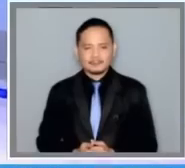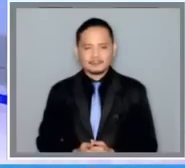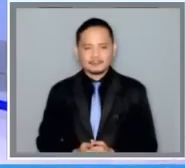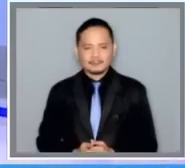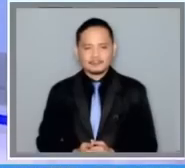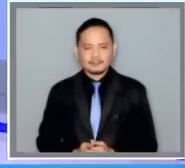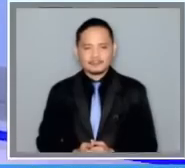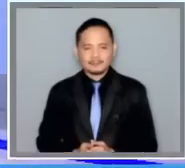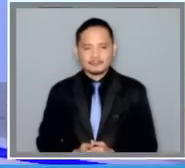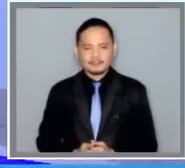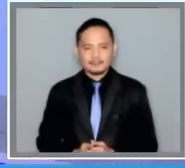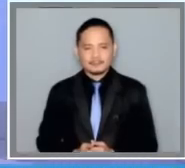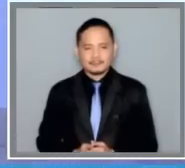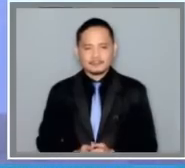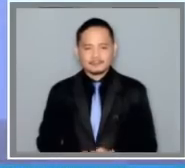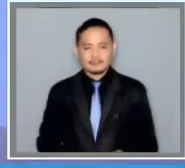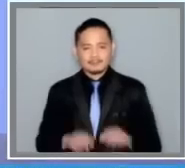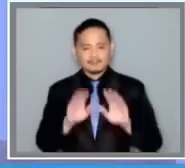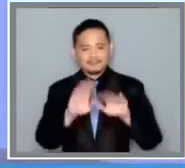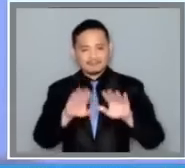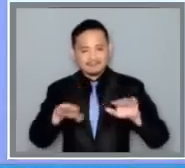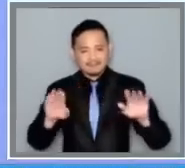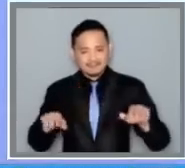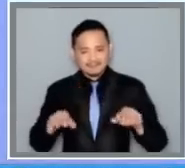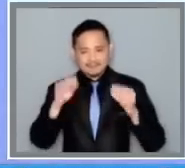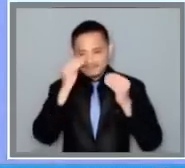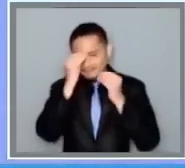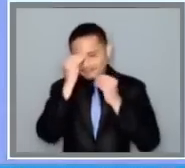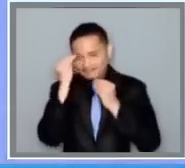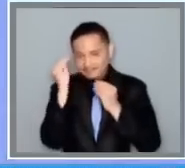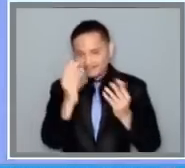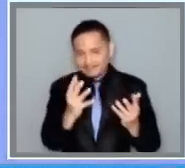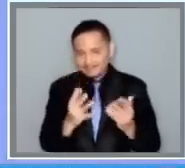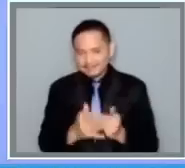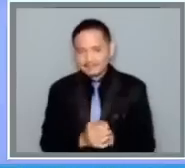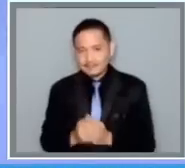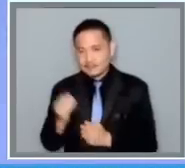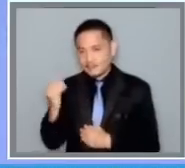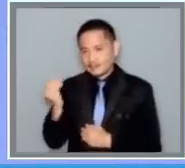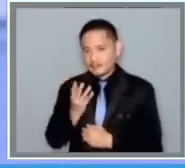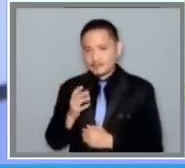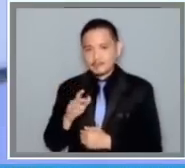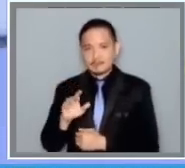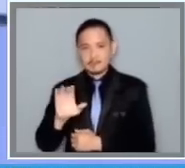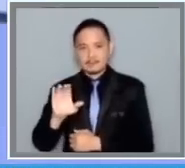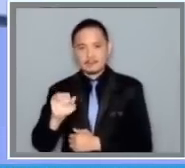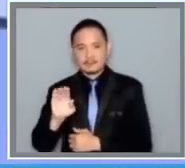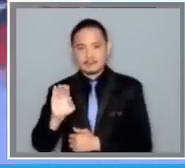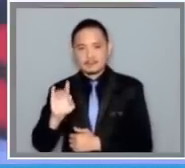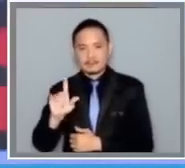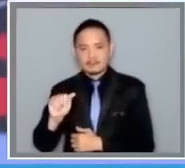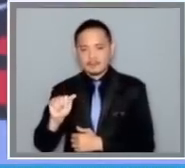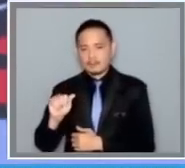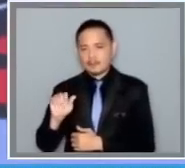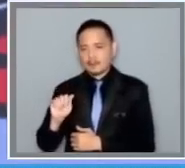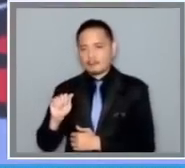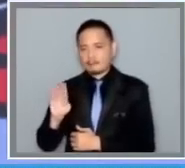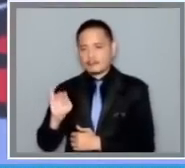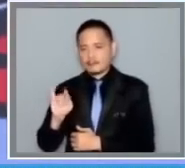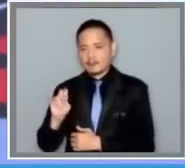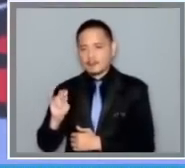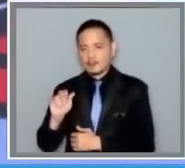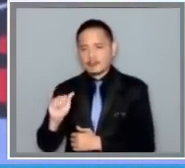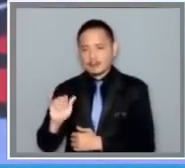O mga mare, mainit-init pa ang balita ko. Tinuldukan na ni Carla Avellana ang usap-usapan na lilipat ng network kasabay